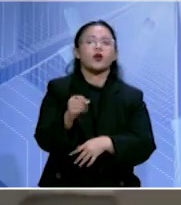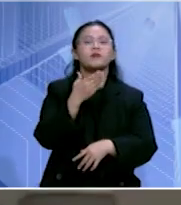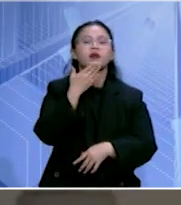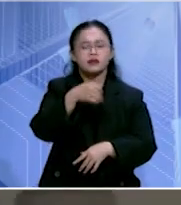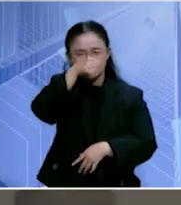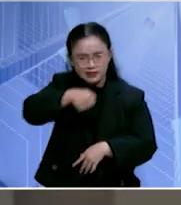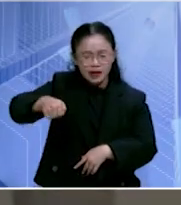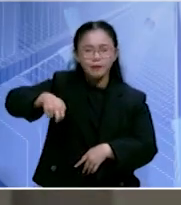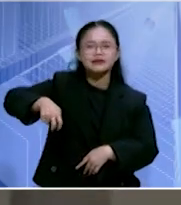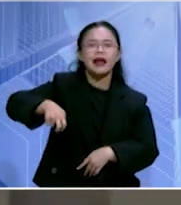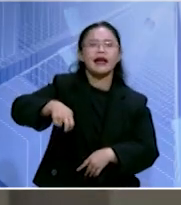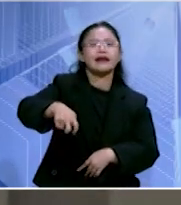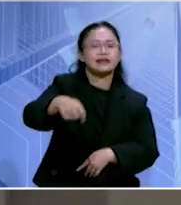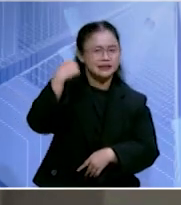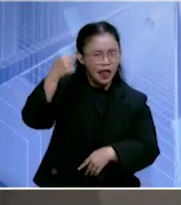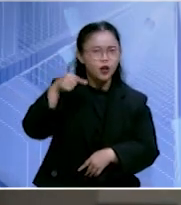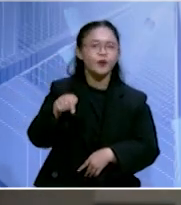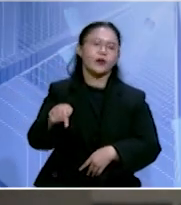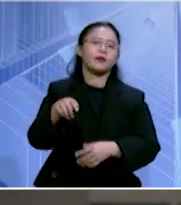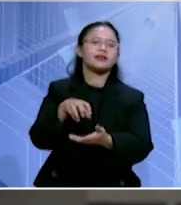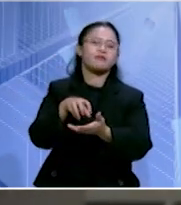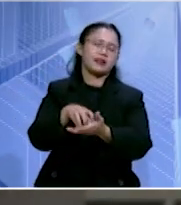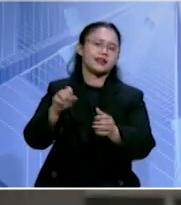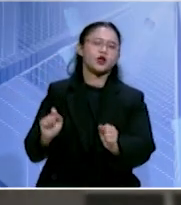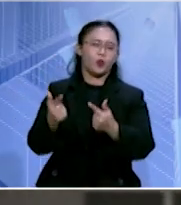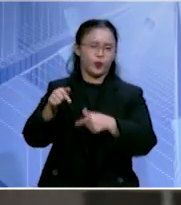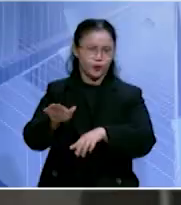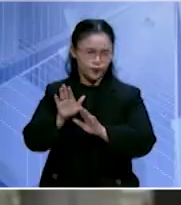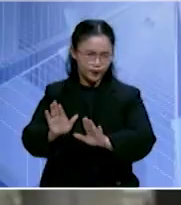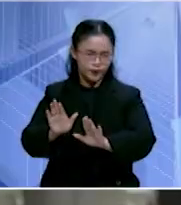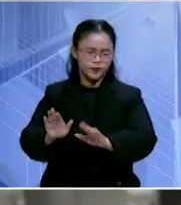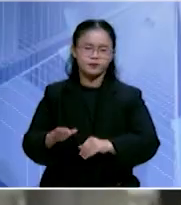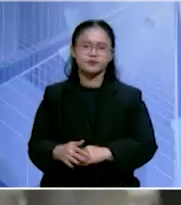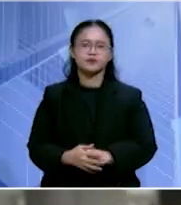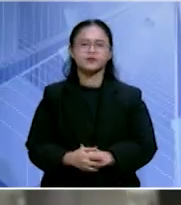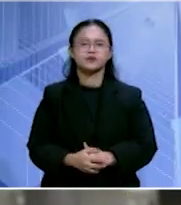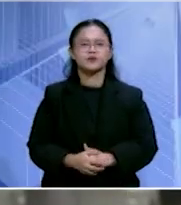gajah Sumatera. Dari Pekanbaru Riau, Indra Yose Rizal, iNews melaporkan.